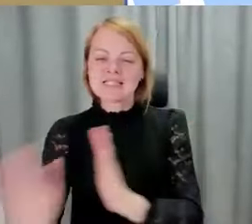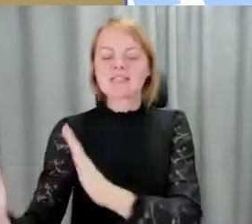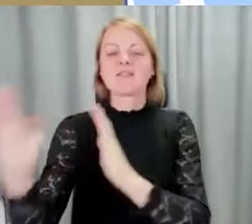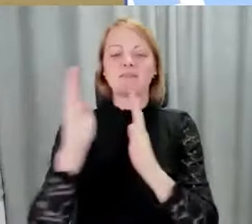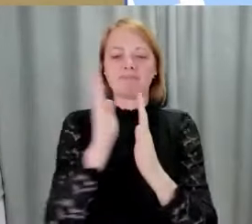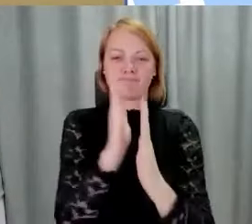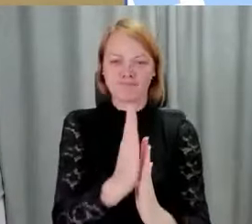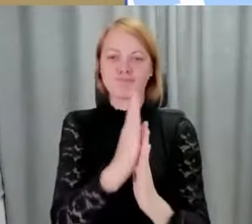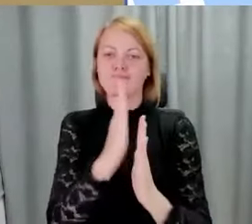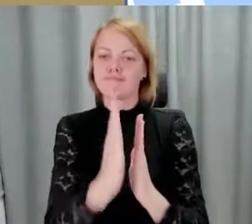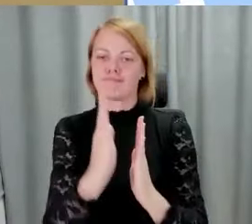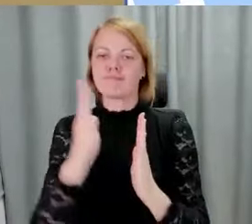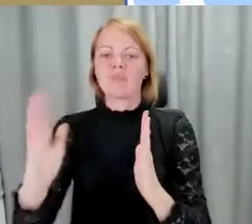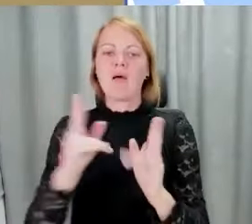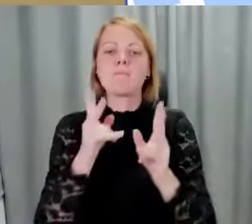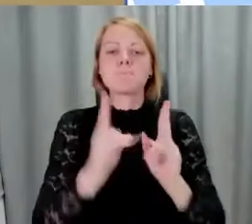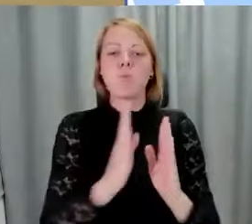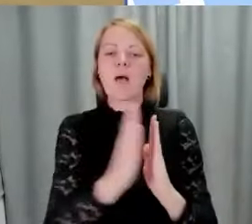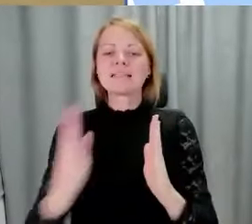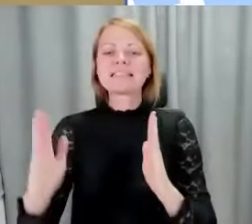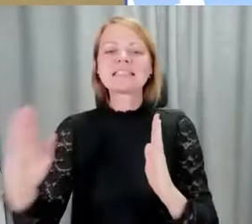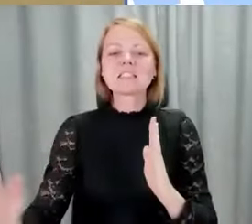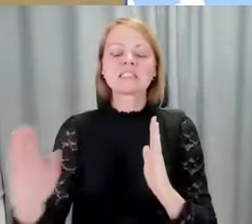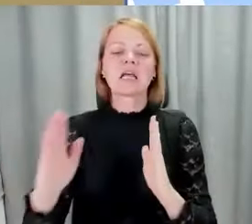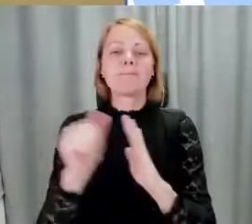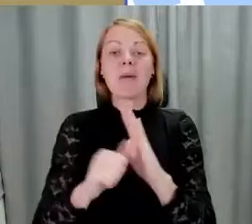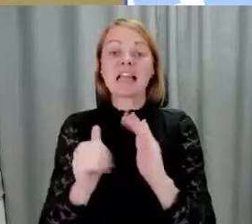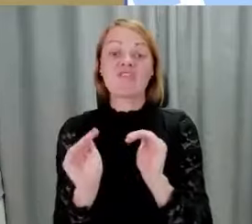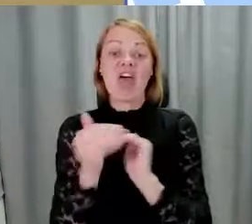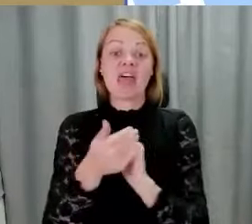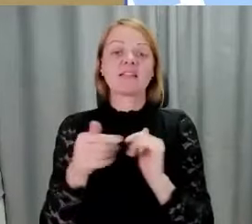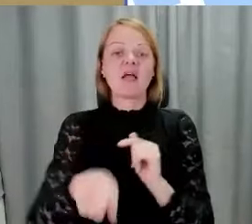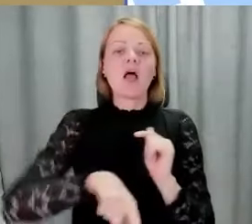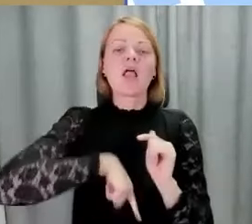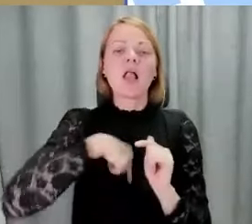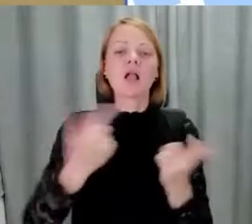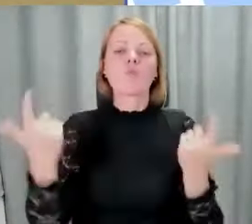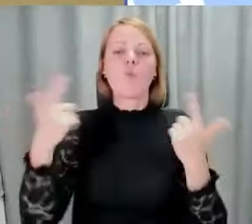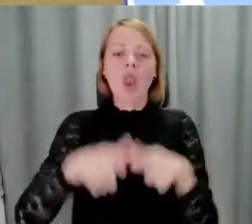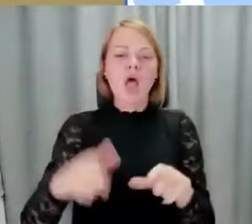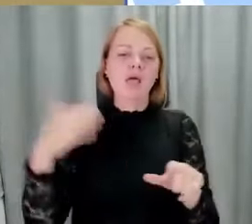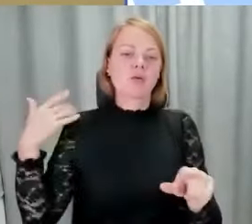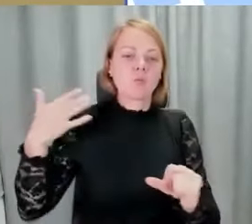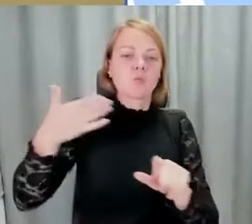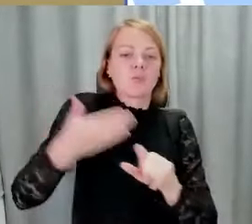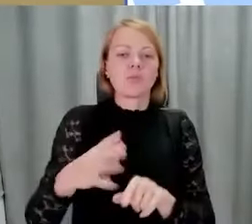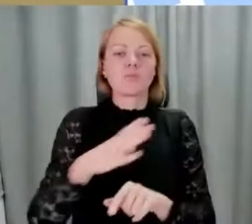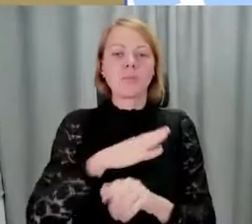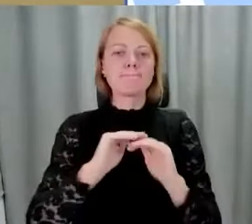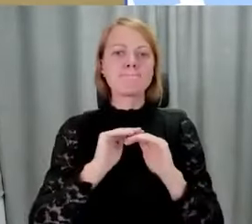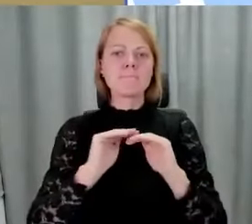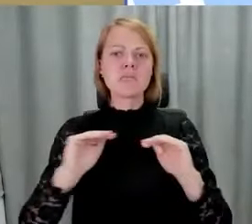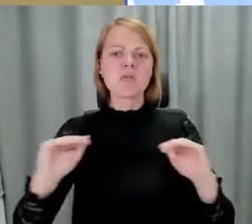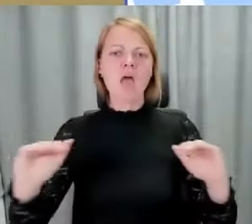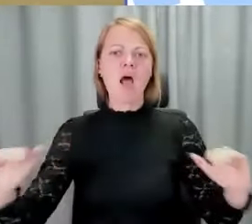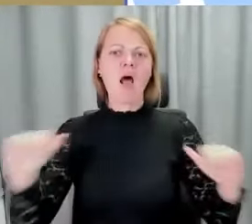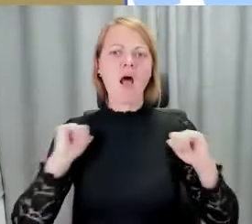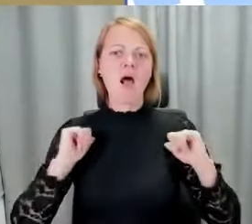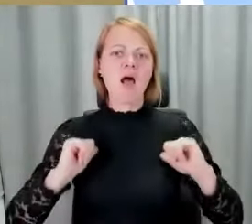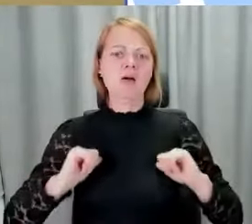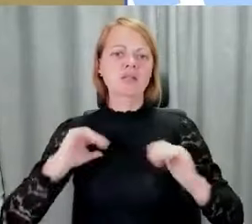tagad posmā attiecībā uz patvērtnēm, kad ļoti, ļoti ilgu laiku mums bija tāds, teikt, miera stāvoklis, ja, un viss